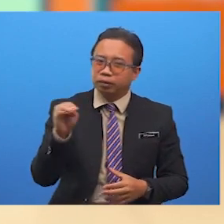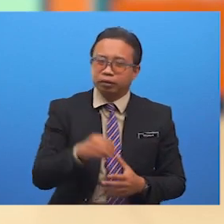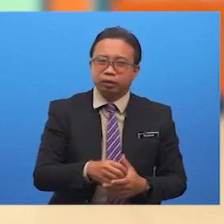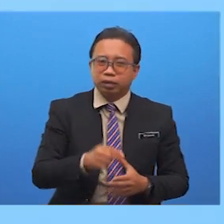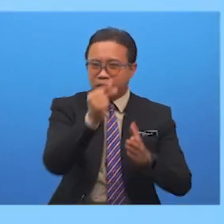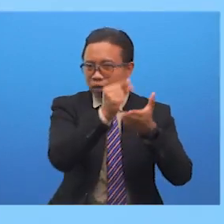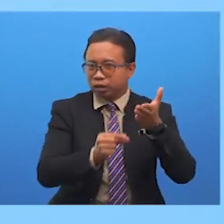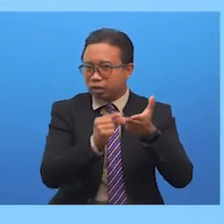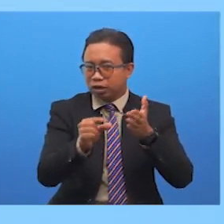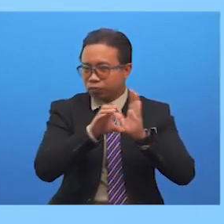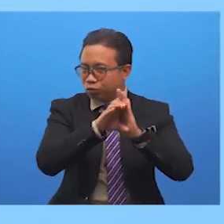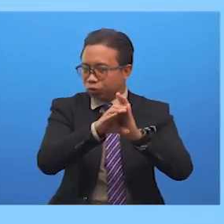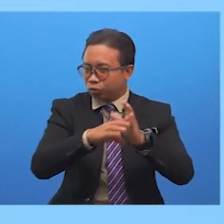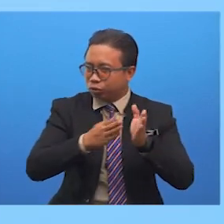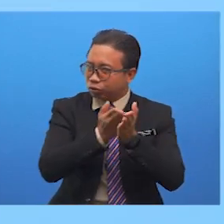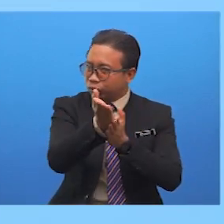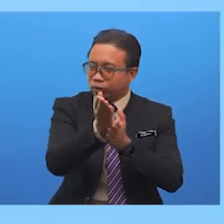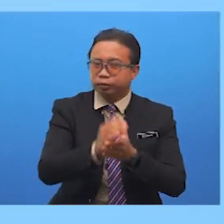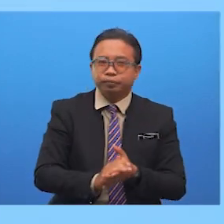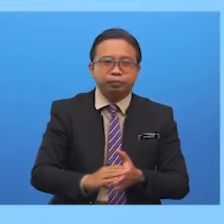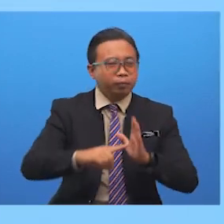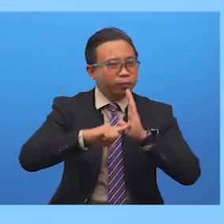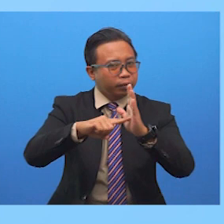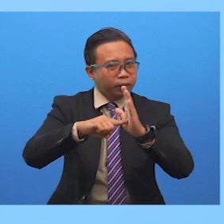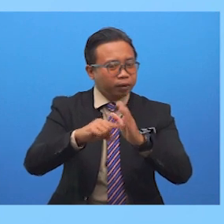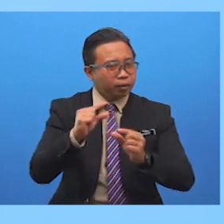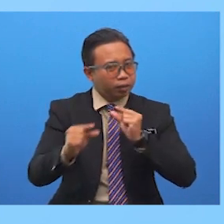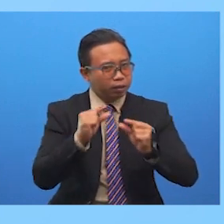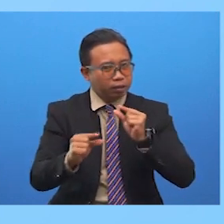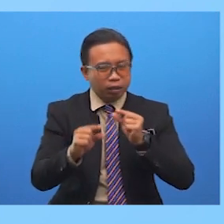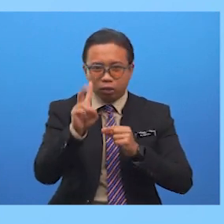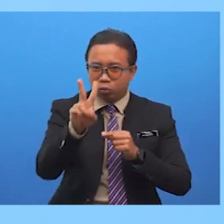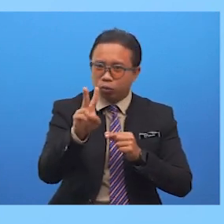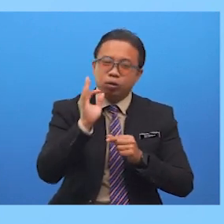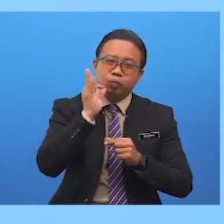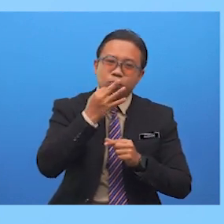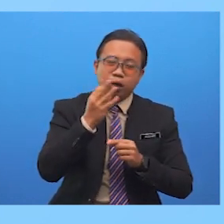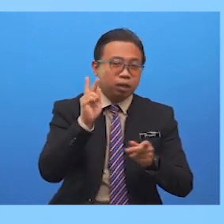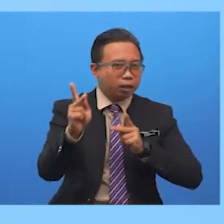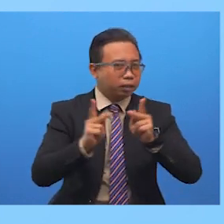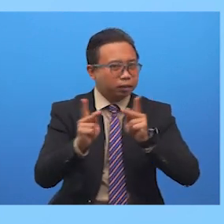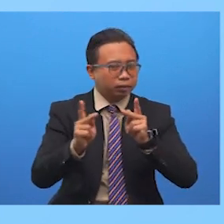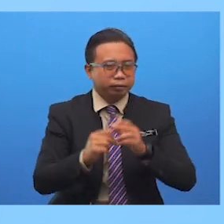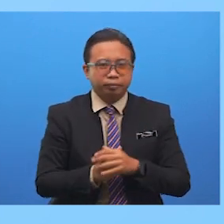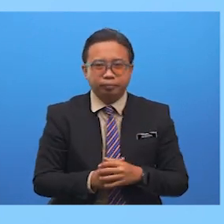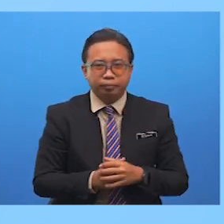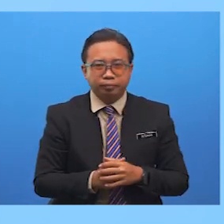gerak bagi contoh yang seterusnya ini menunjukkan pergerakan dua buah kereta yaitu